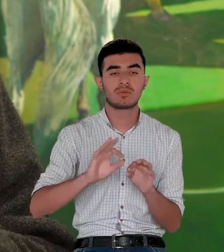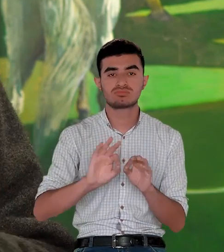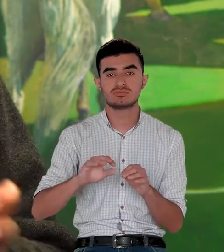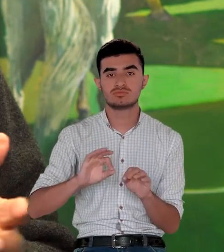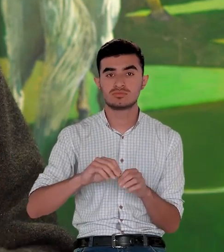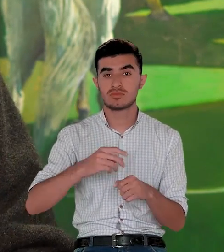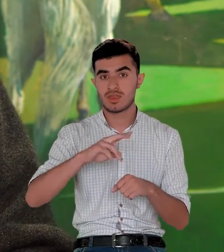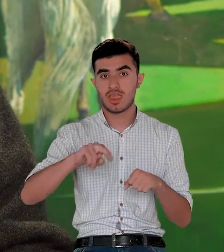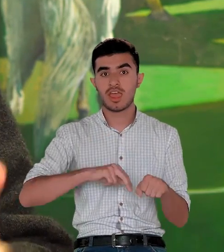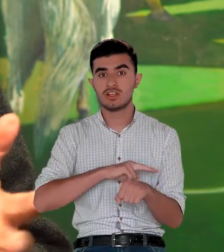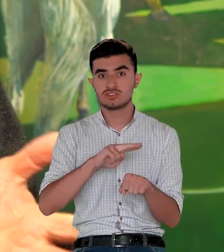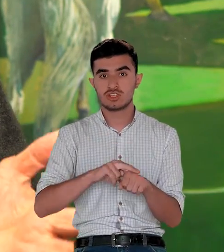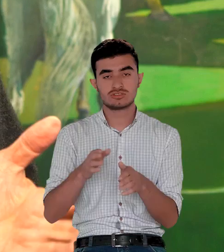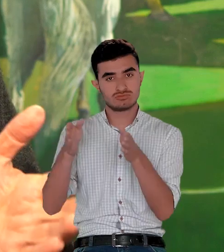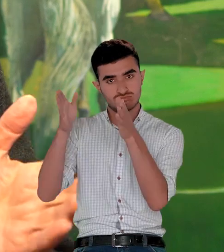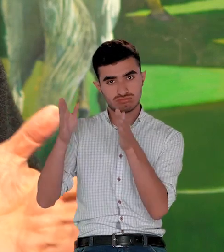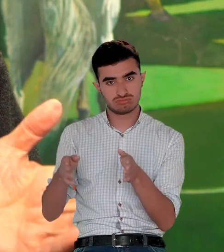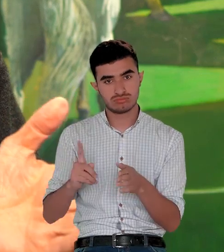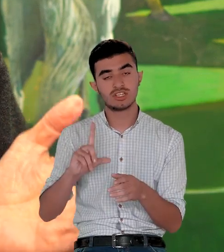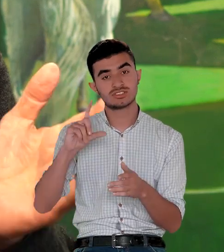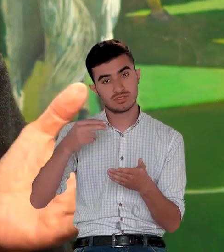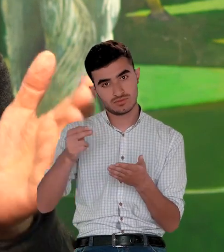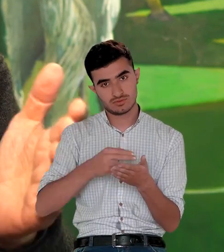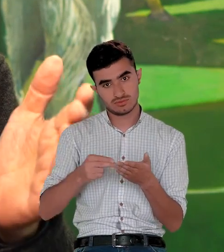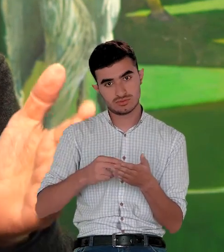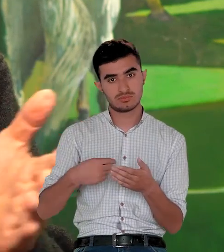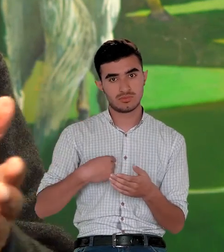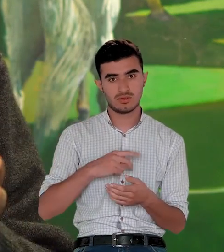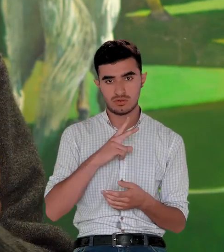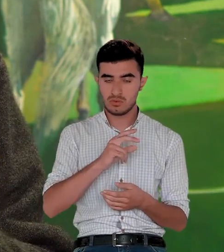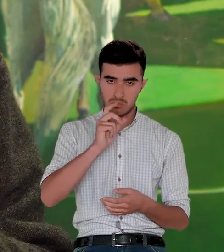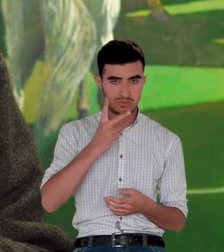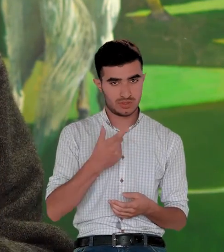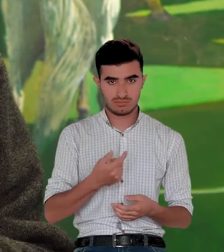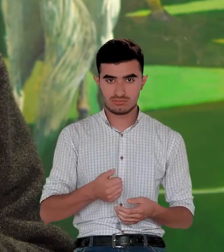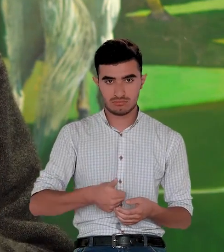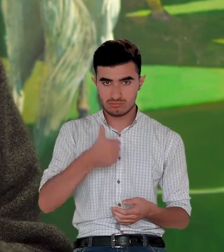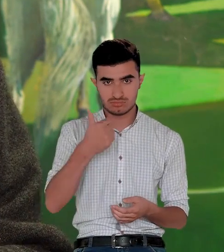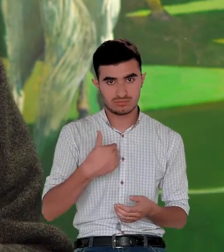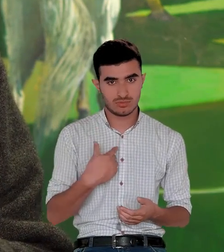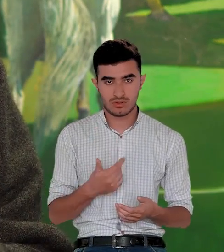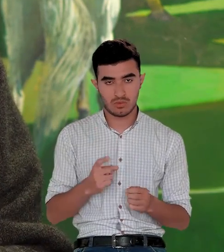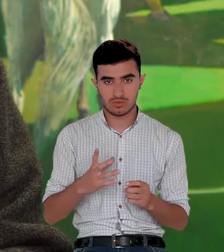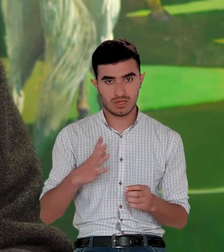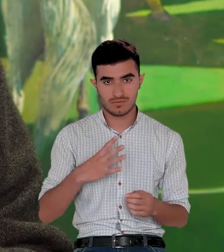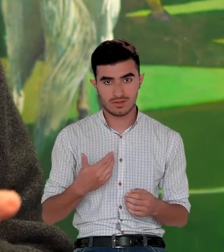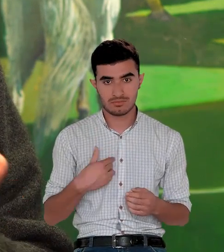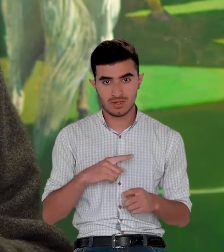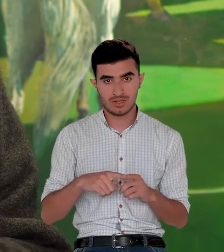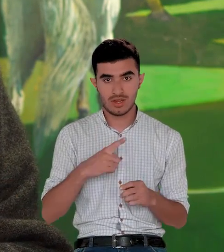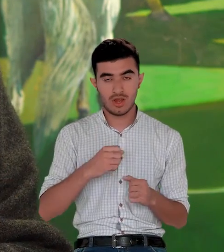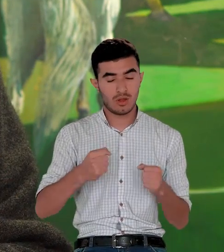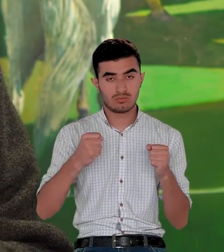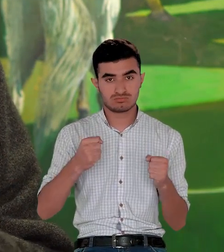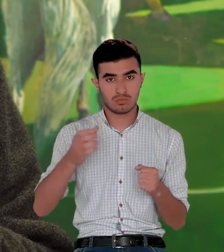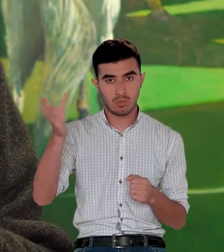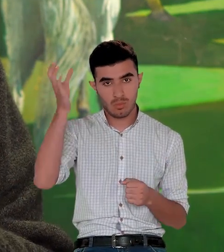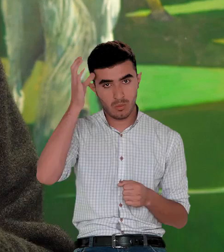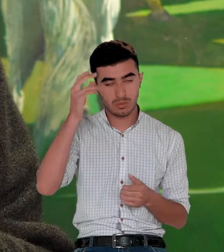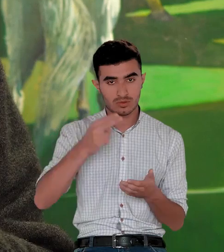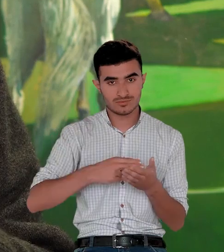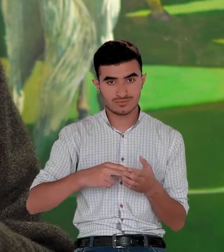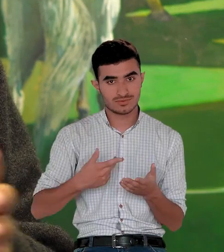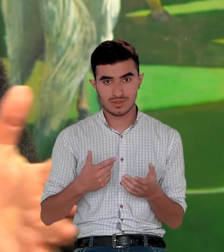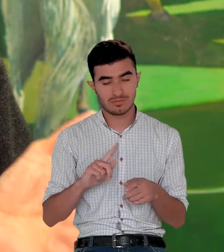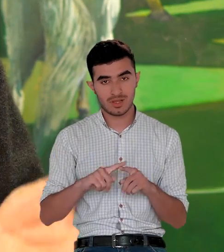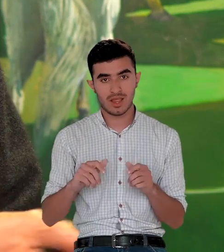جو اسکیچز بنائے تھے وہ بھی 300 روپے کے, وہ 3 اسکیچز تھے, وہ 900 روپے کے وہ بھی ہوئے. مطلب اس